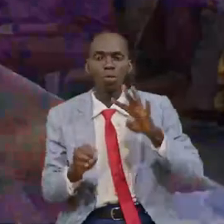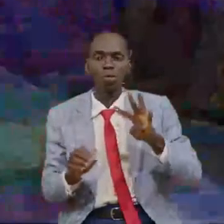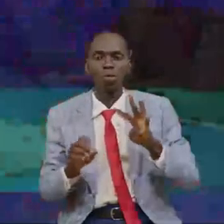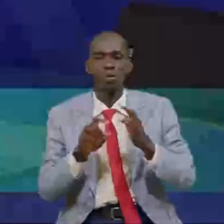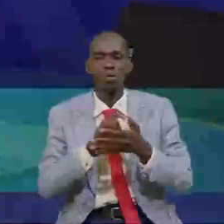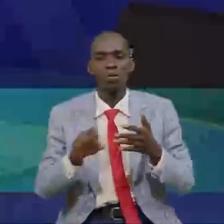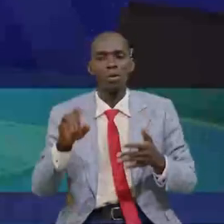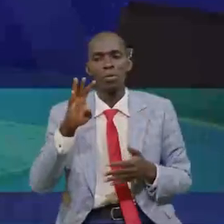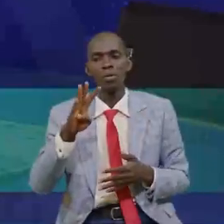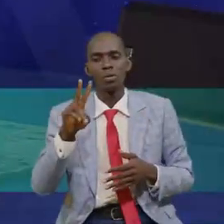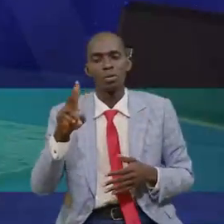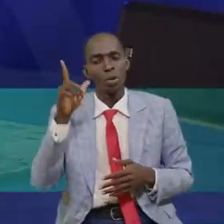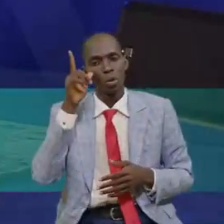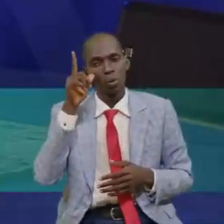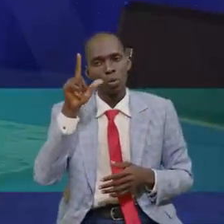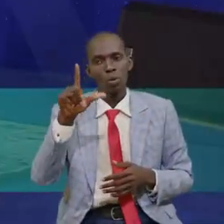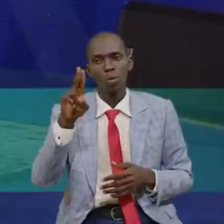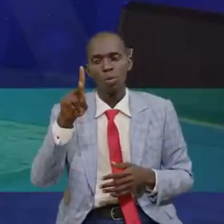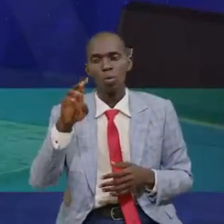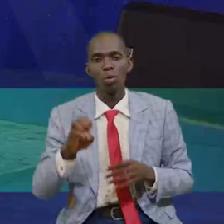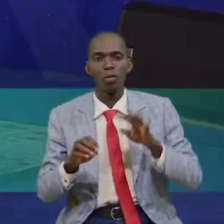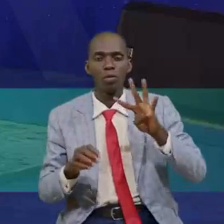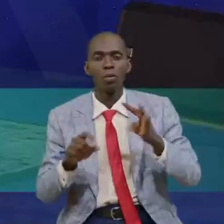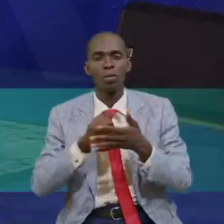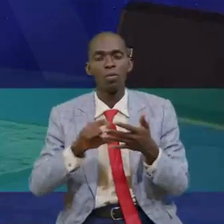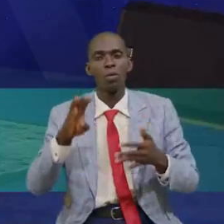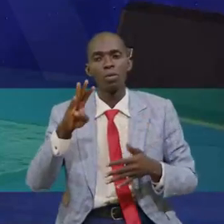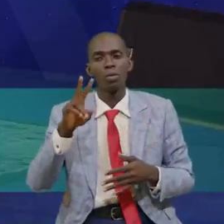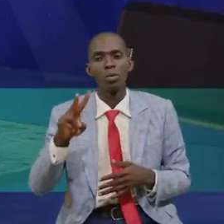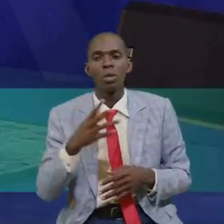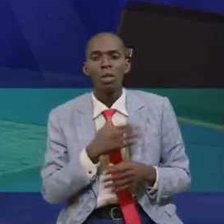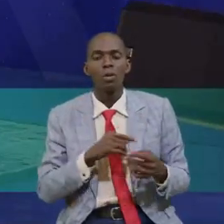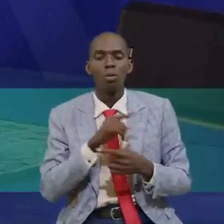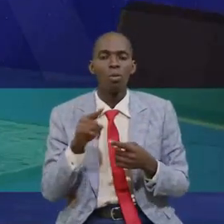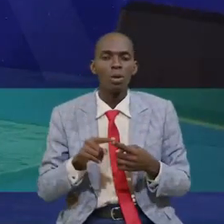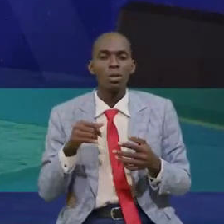42. En Luc chapitre 4, 42.